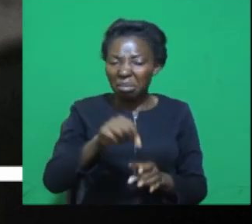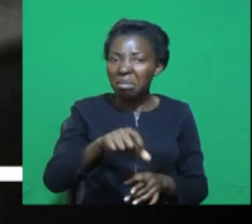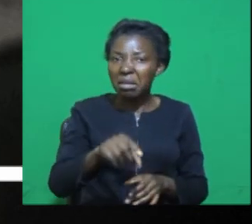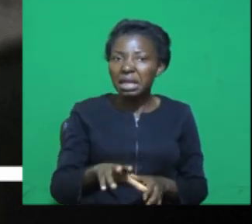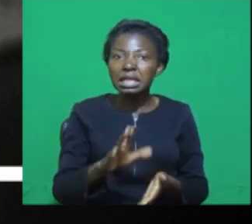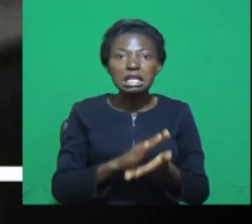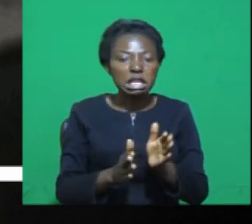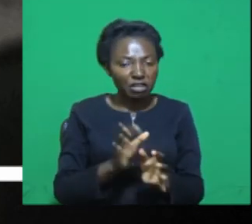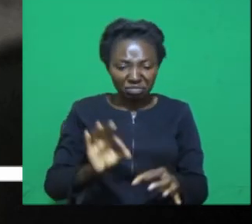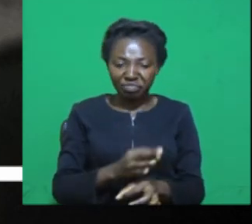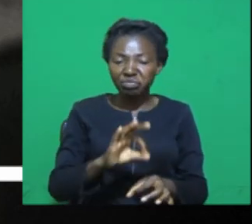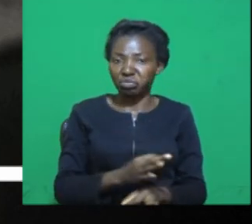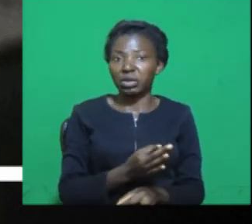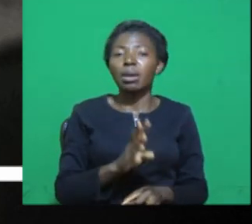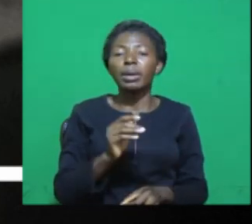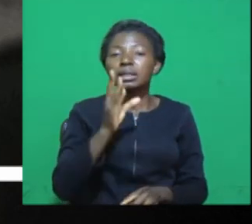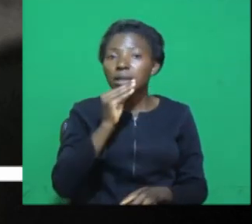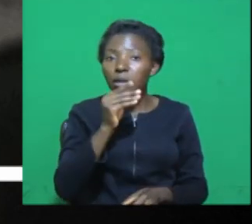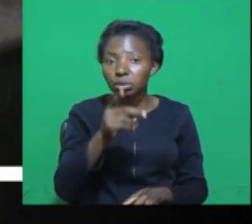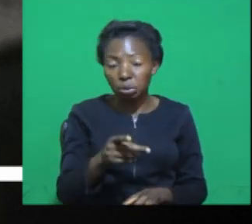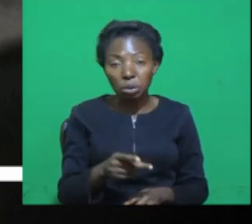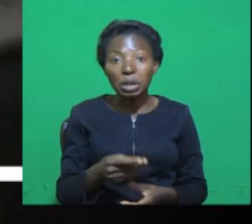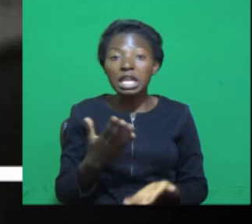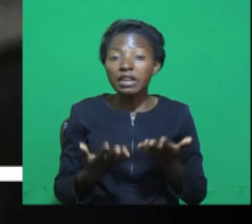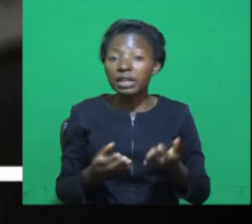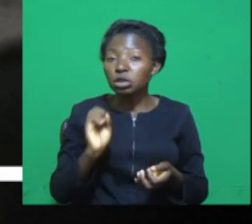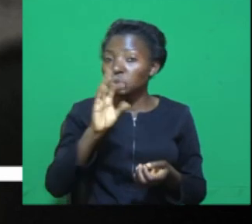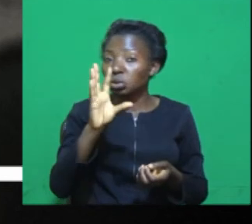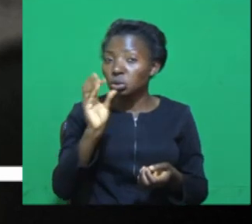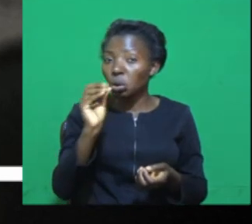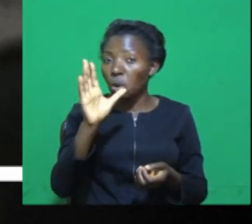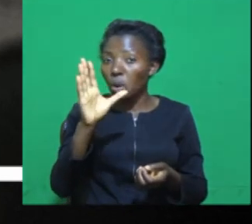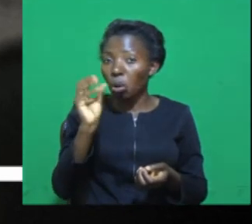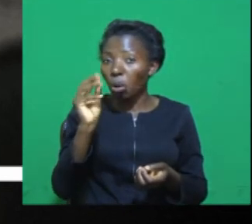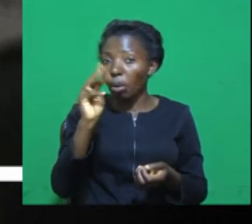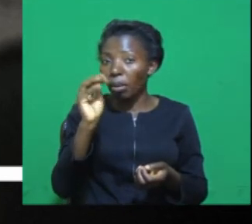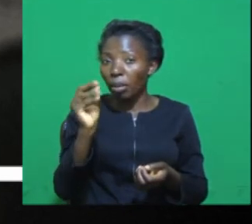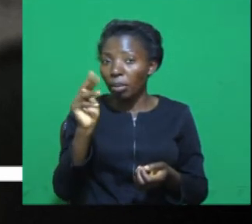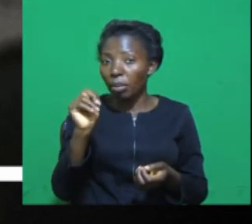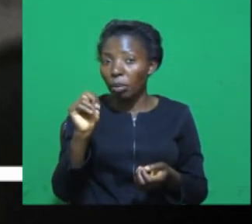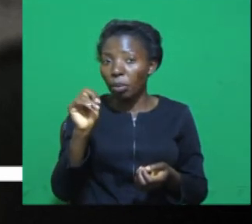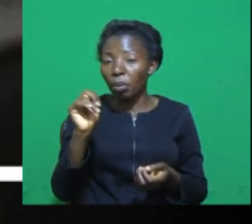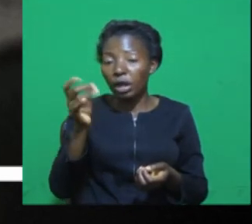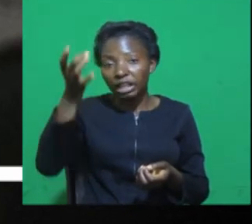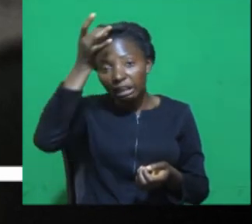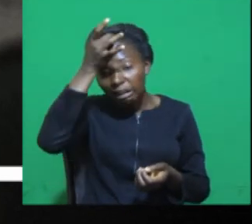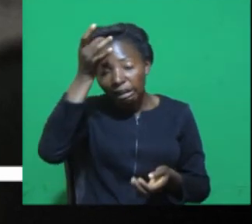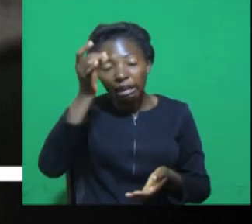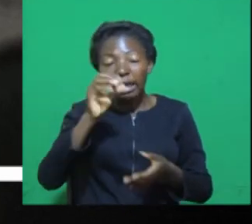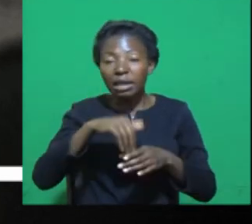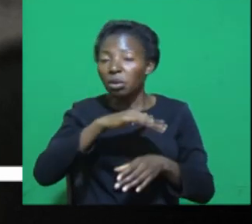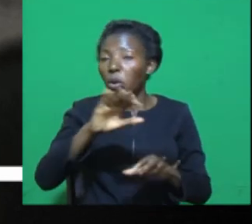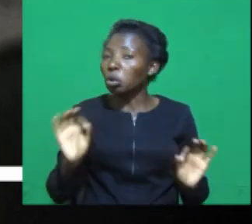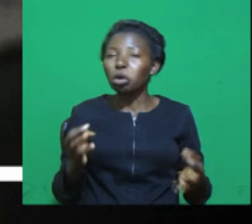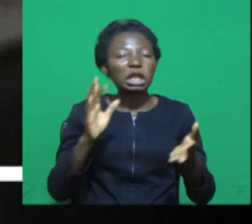haaruki. Asi ndinoti kwamuri kuti kunyangwe naSoromoni pakubwinya kwake kwose haana kushongedzwa